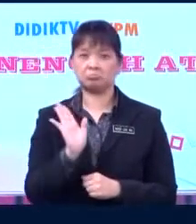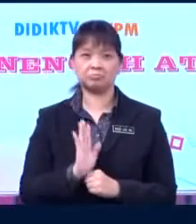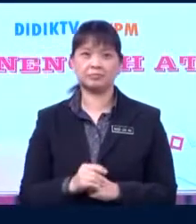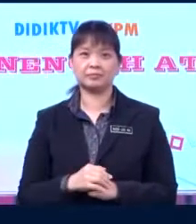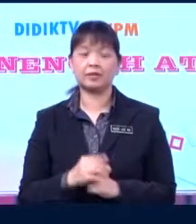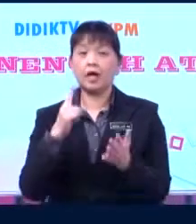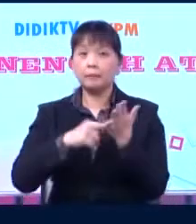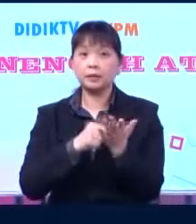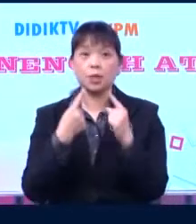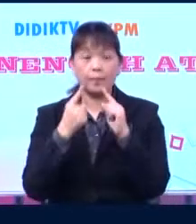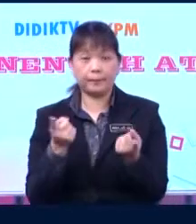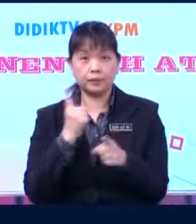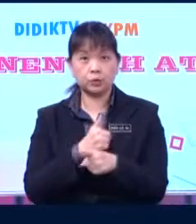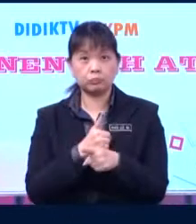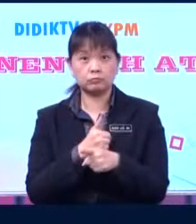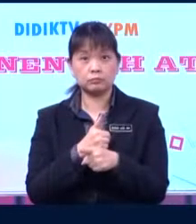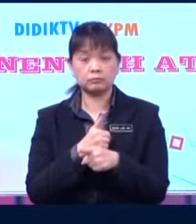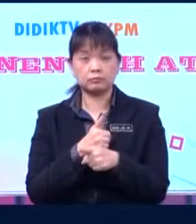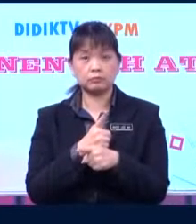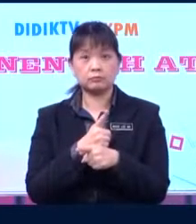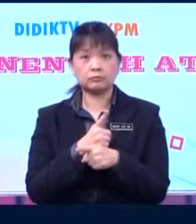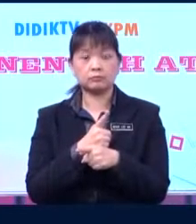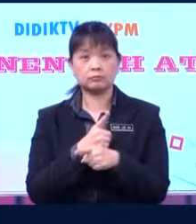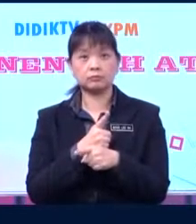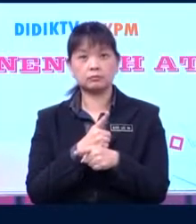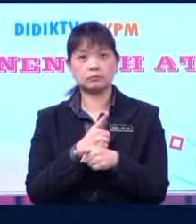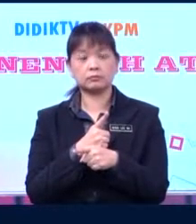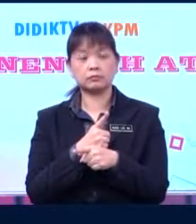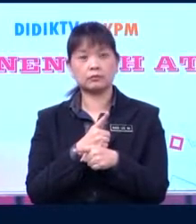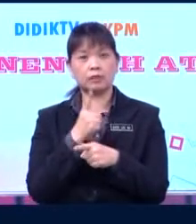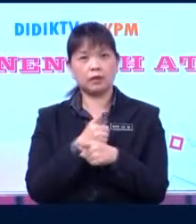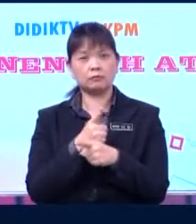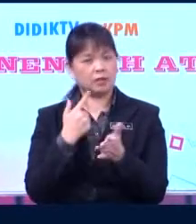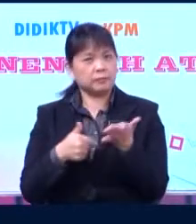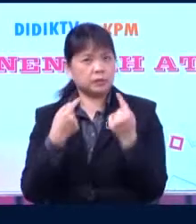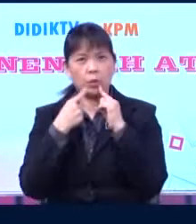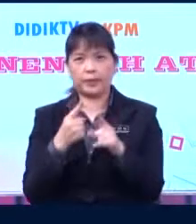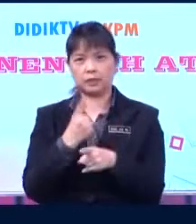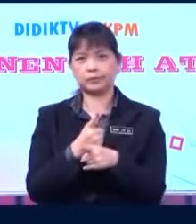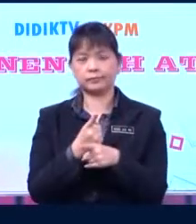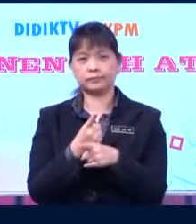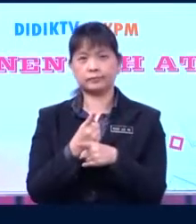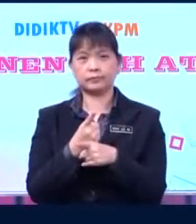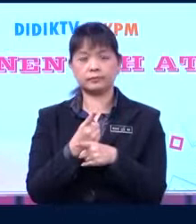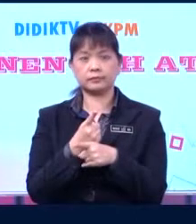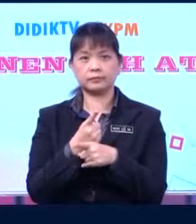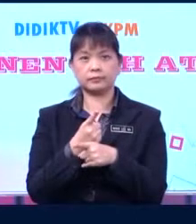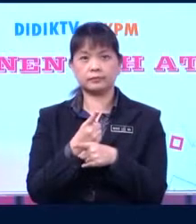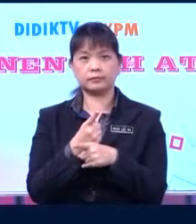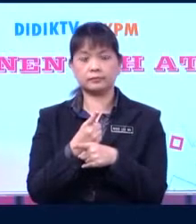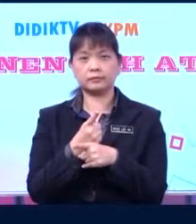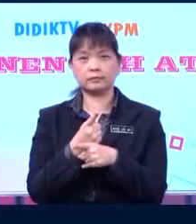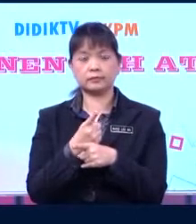fotonya Ciputra kasih saja lihat Kak Mira kasih apa maksudnya Oke